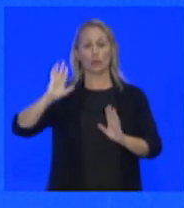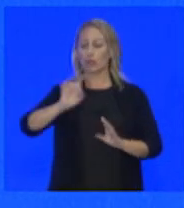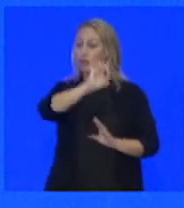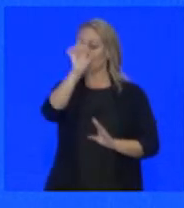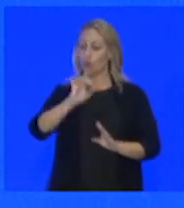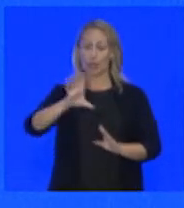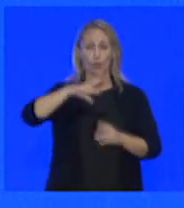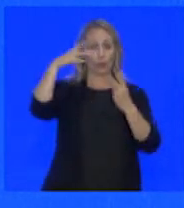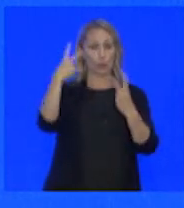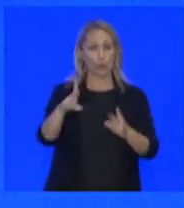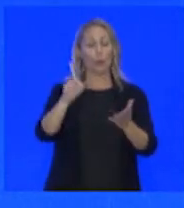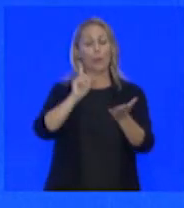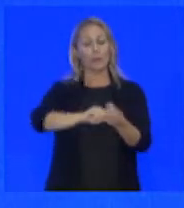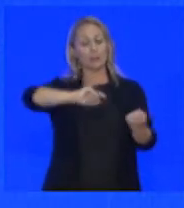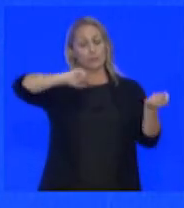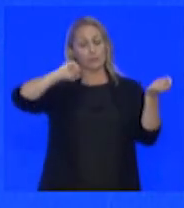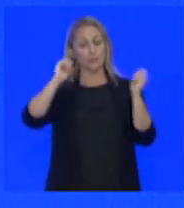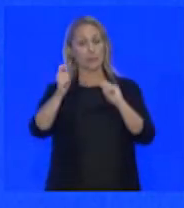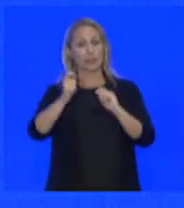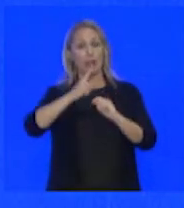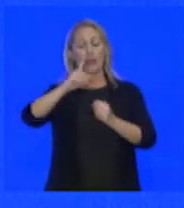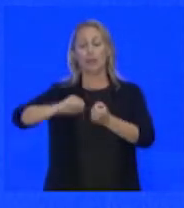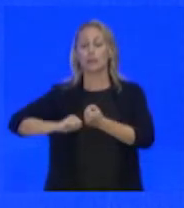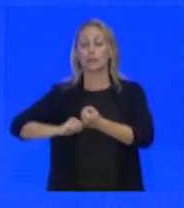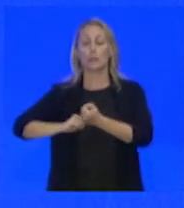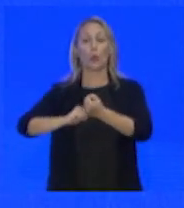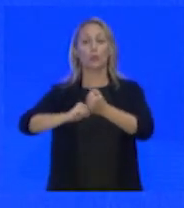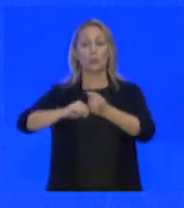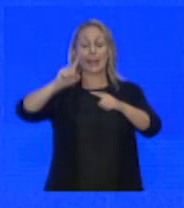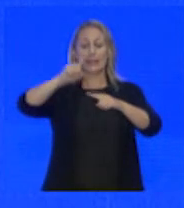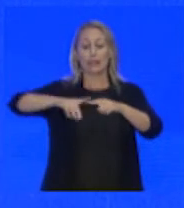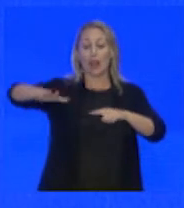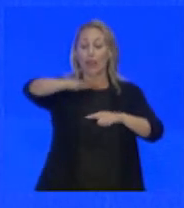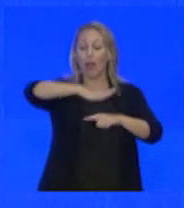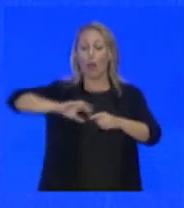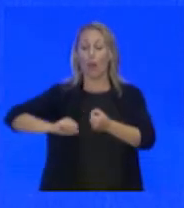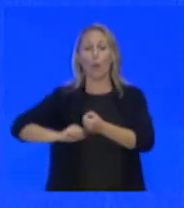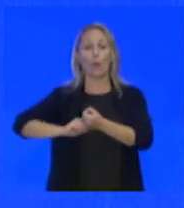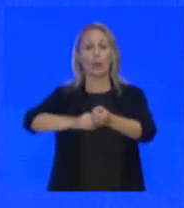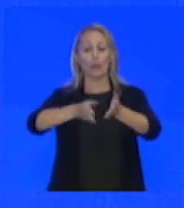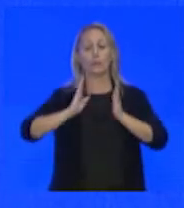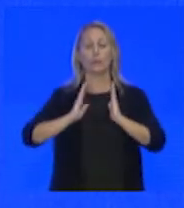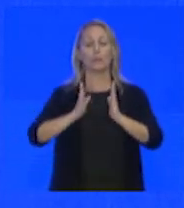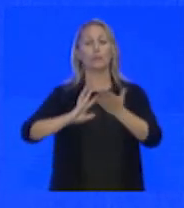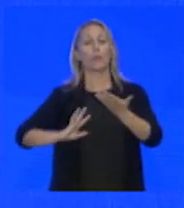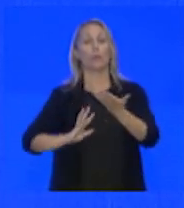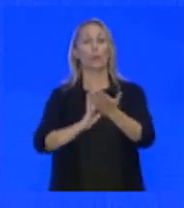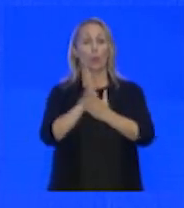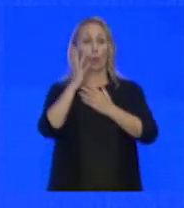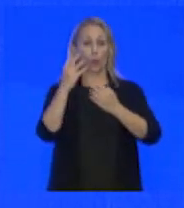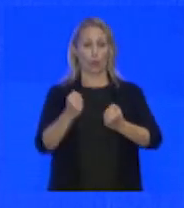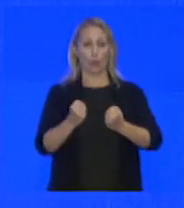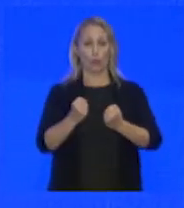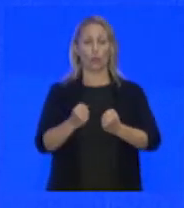του λαού. Θα σπρώξουμε την Ελλάδα εις το δρόμο της προόδου και να